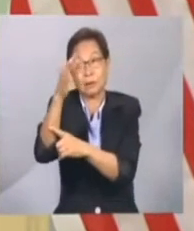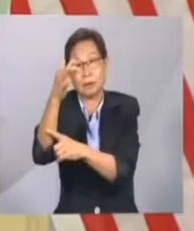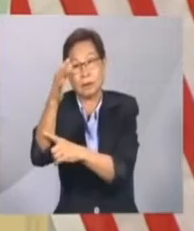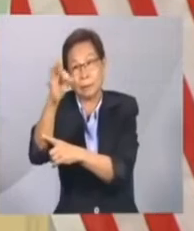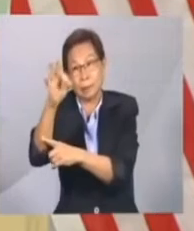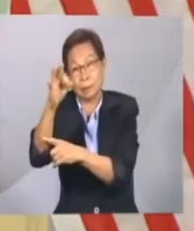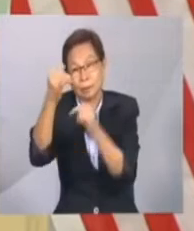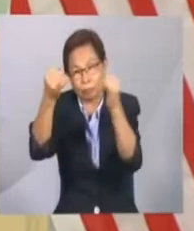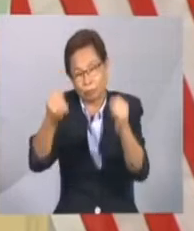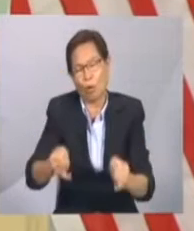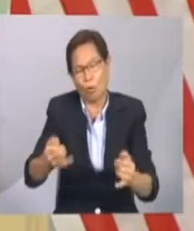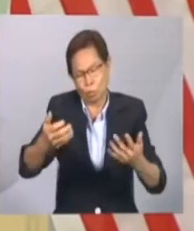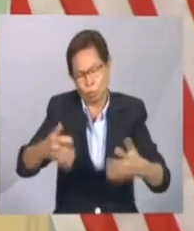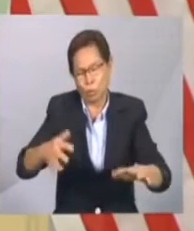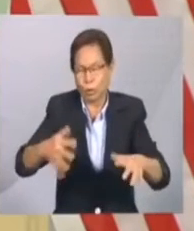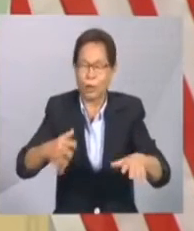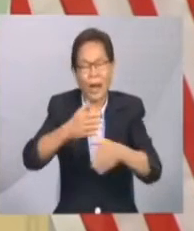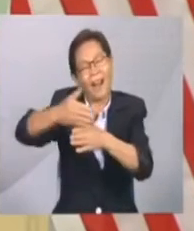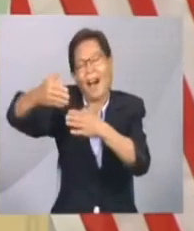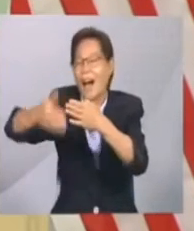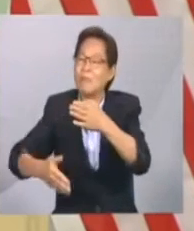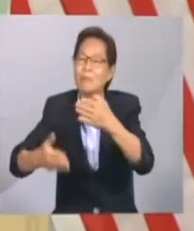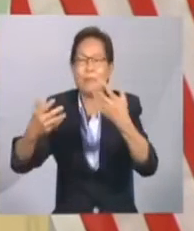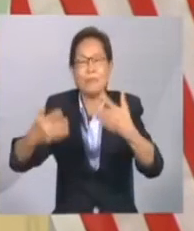11,119 individu telah pun selesai